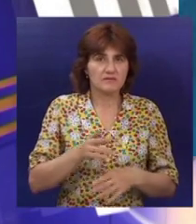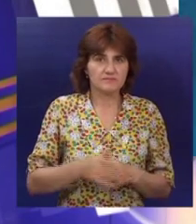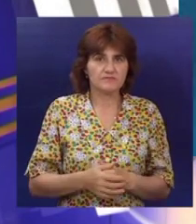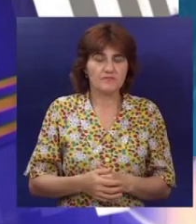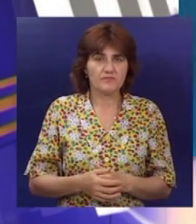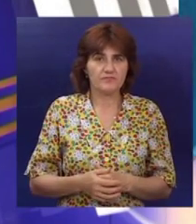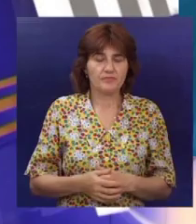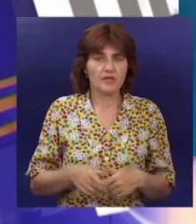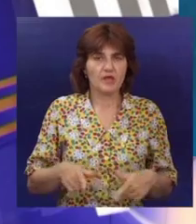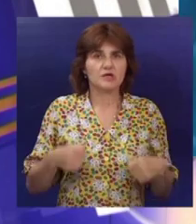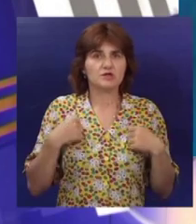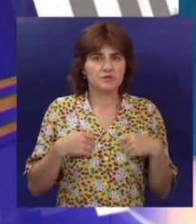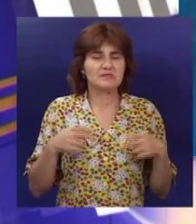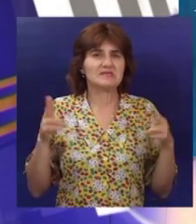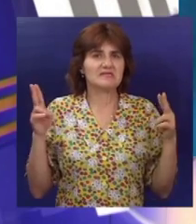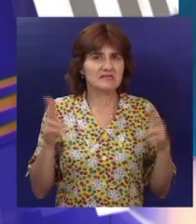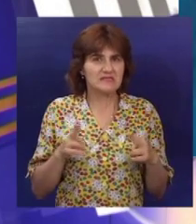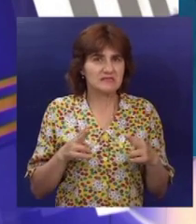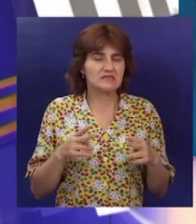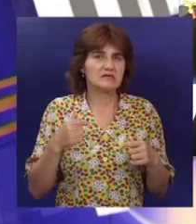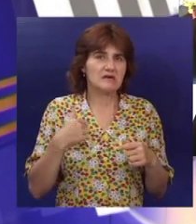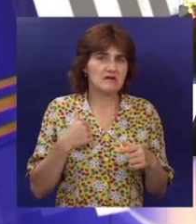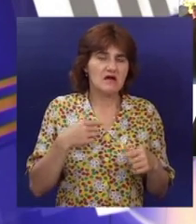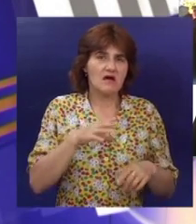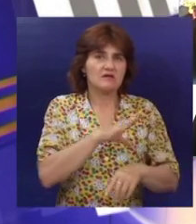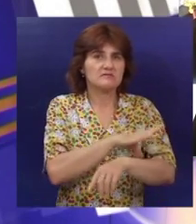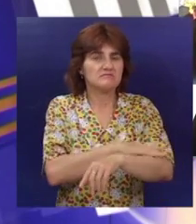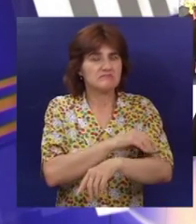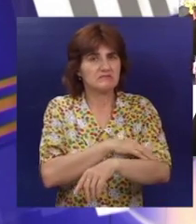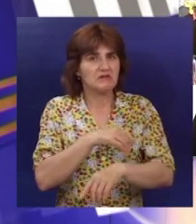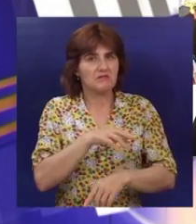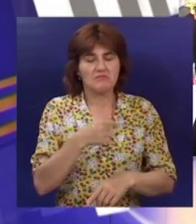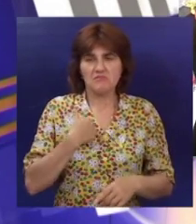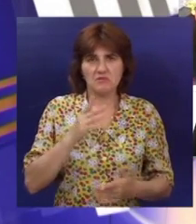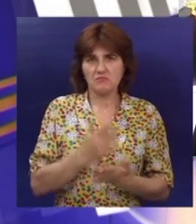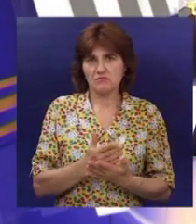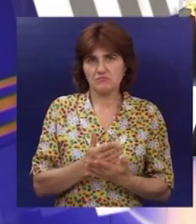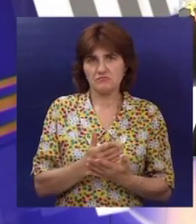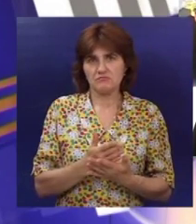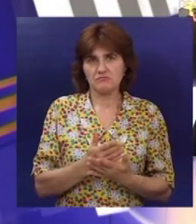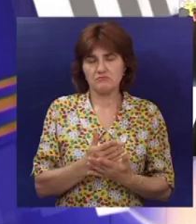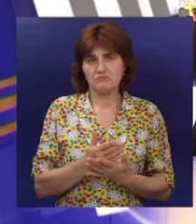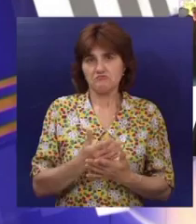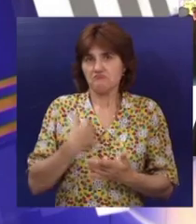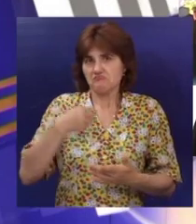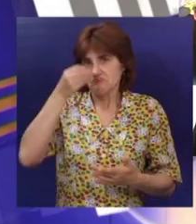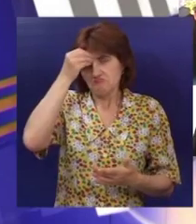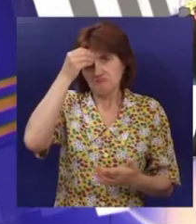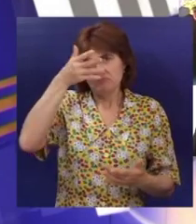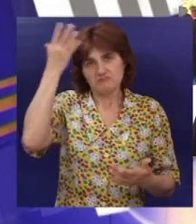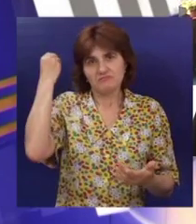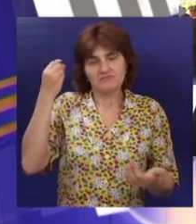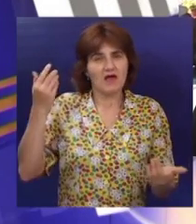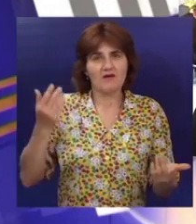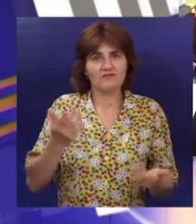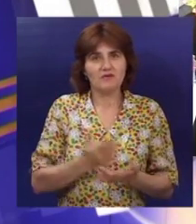pomenuta mesta. Subotici iskreno retko, ali ne znam, čekaj, gde sam bio? Bog te, ni ne sećam